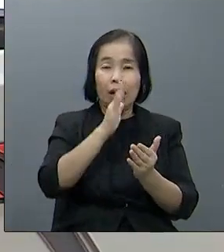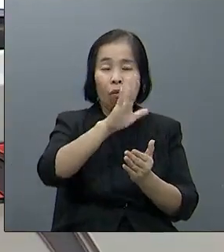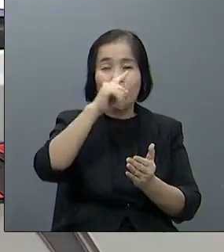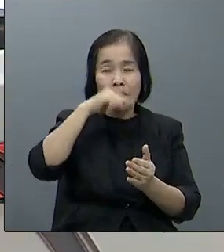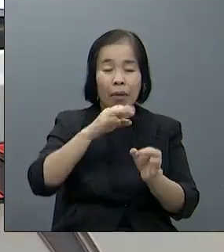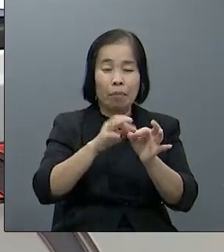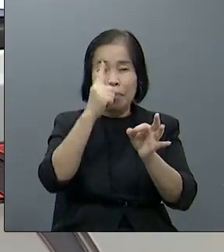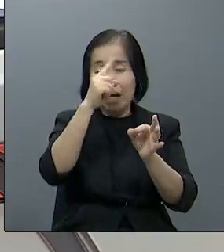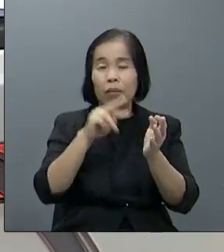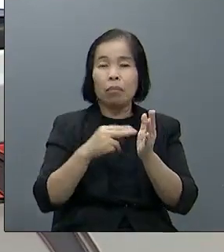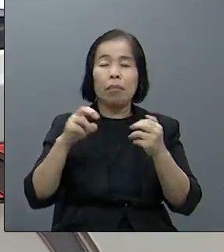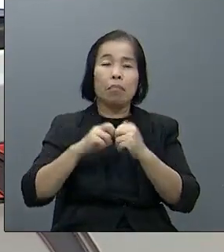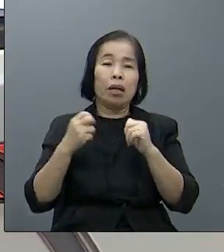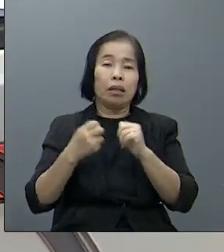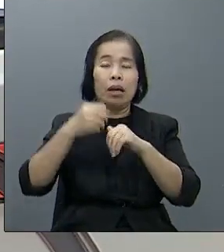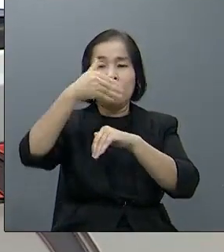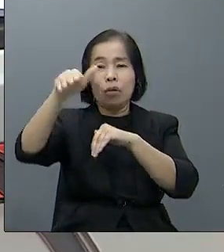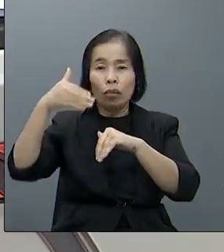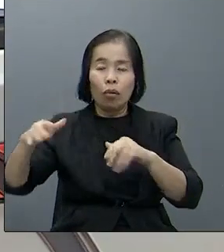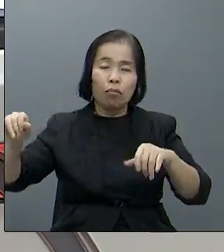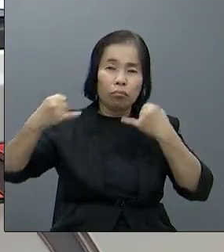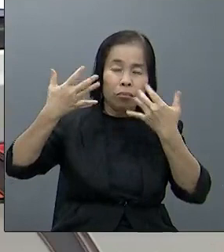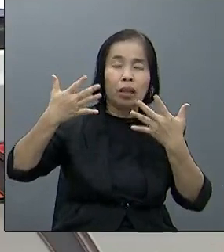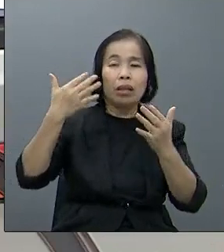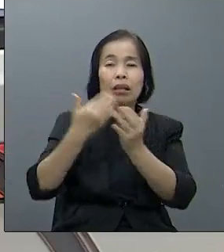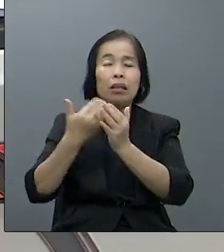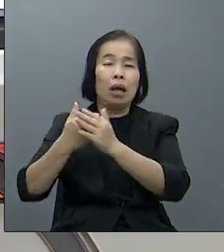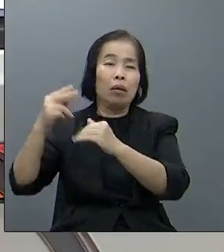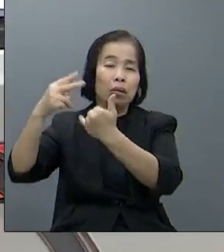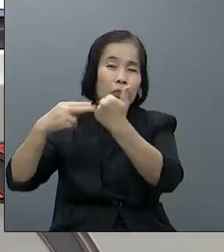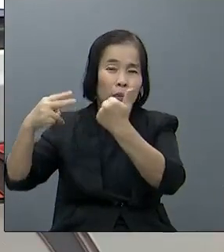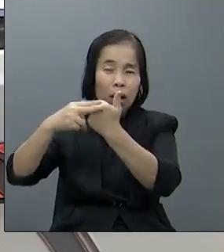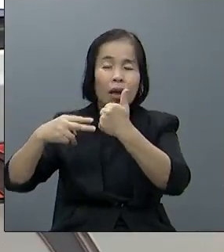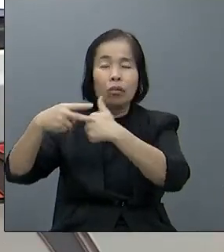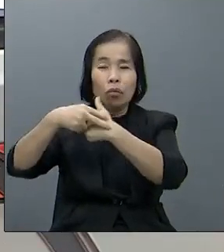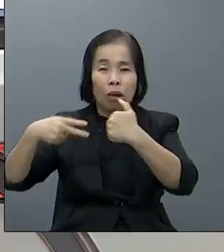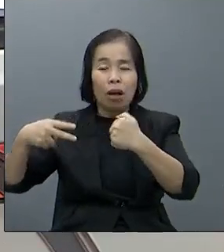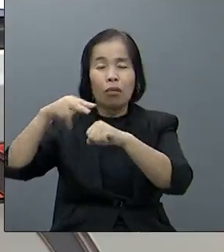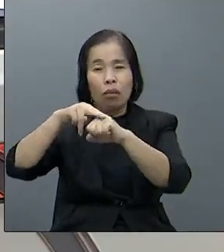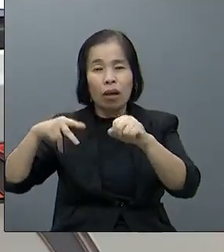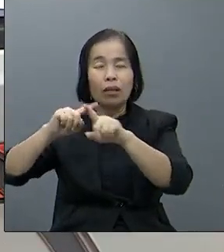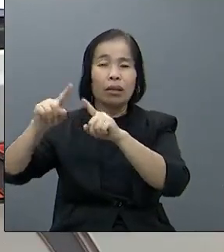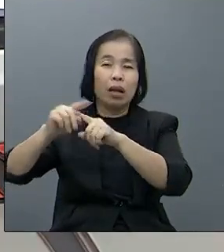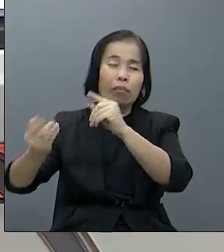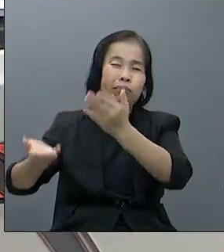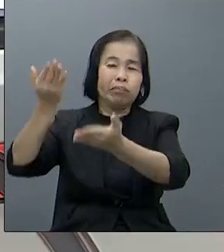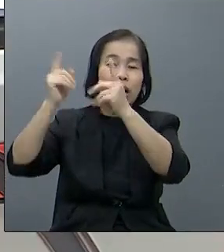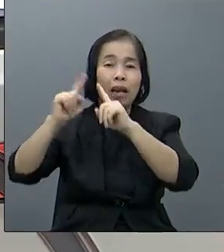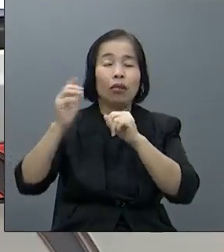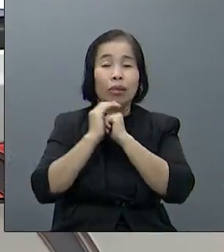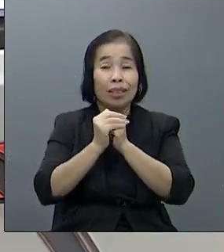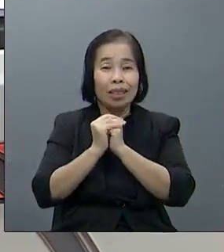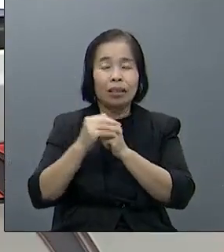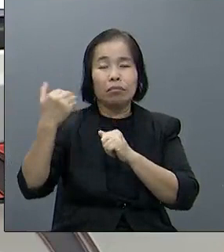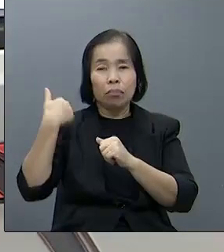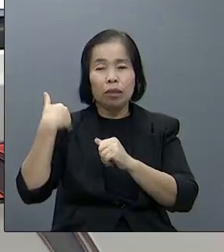จากปัจจัยภายนอกประเทศด้วยไม่ว่าจะเป็นการแข็งตัวของค่าเงินดอลลาร์สหรัฐแล้วเศรษฐกิจจีนก็ยังคงไม่เติบ